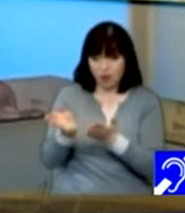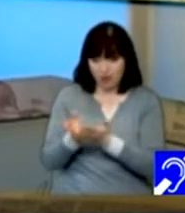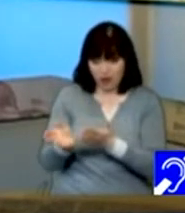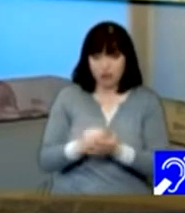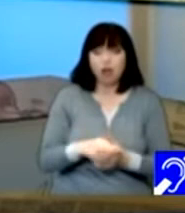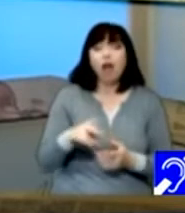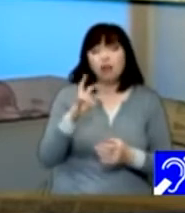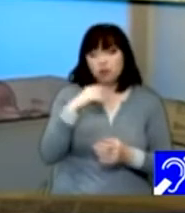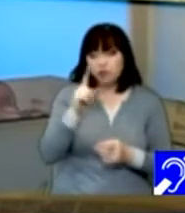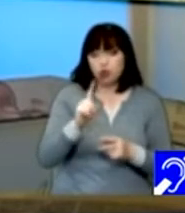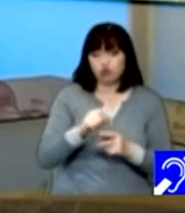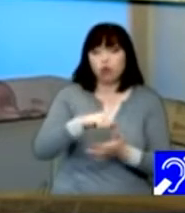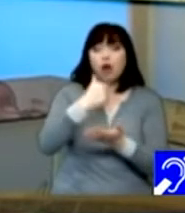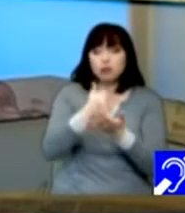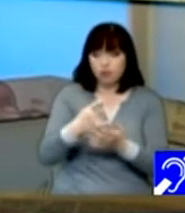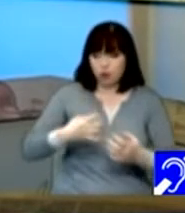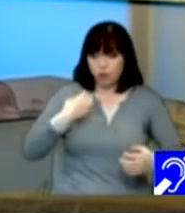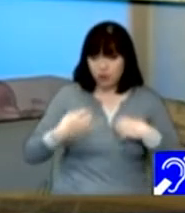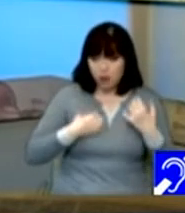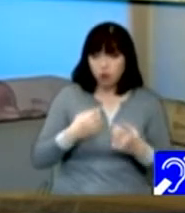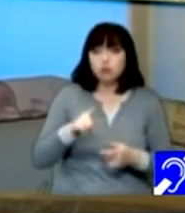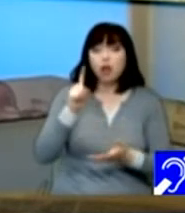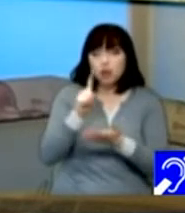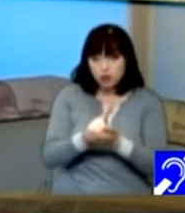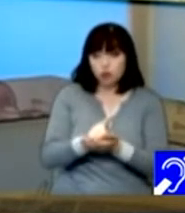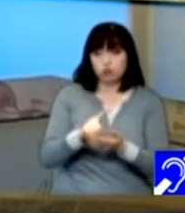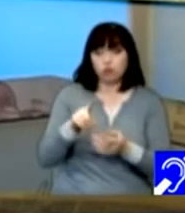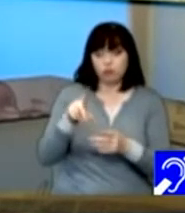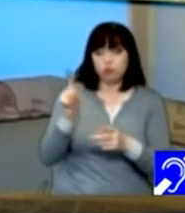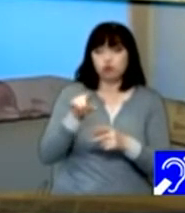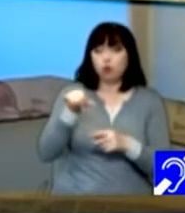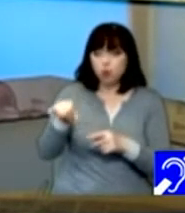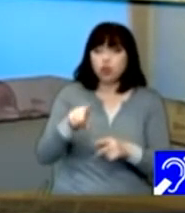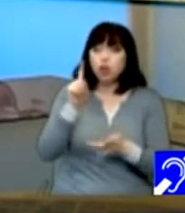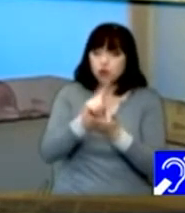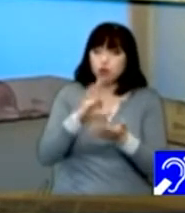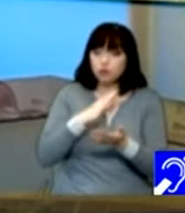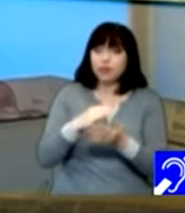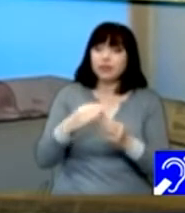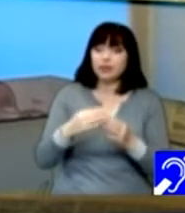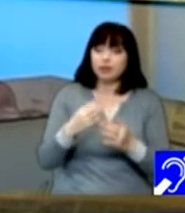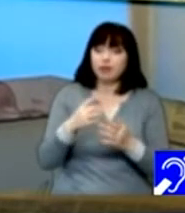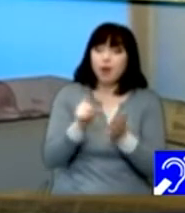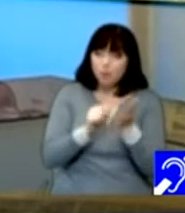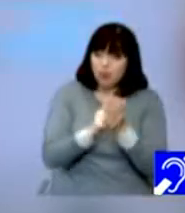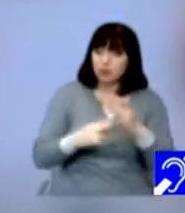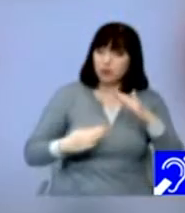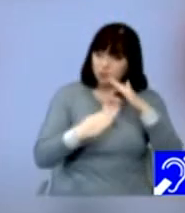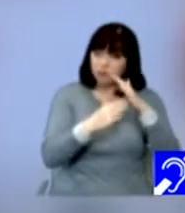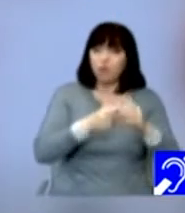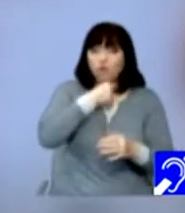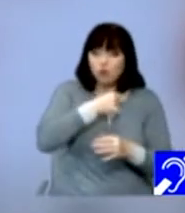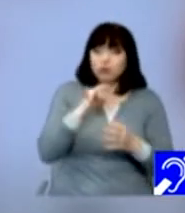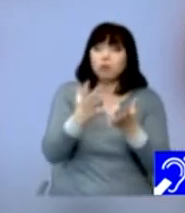că principala îngrijorare a badantelor trebuie să fie atingerea stagiului de muncă și obținerea unor salarii mai mari.